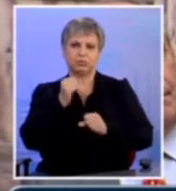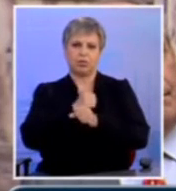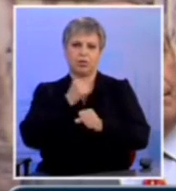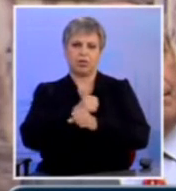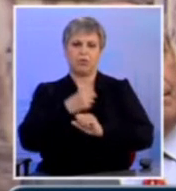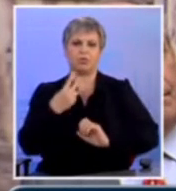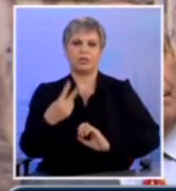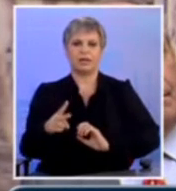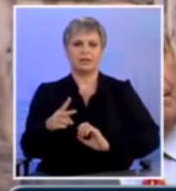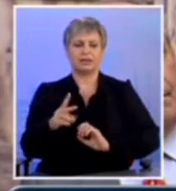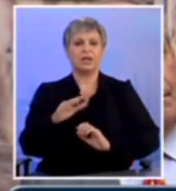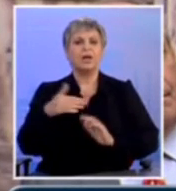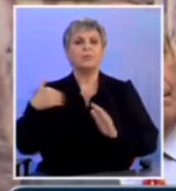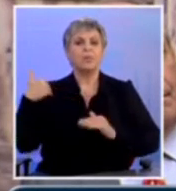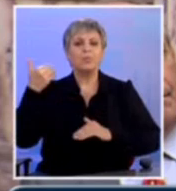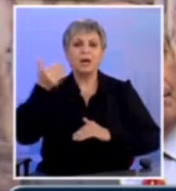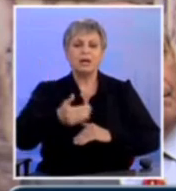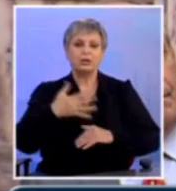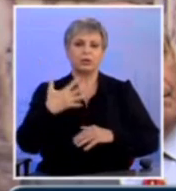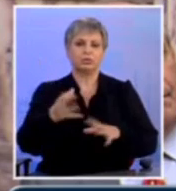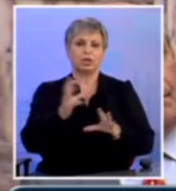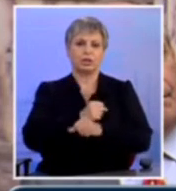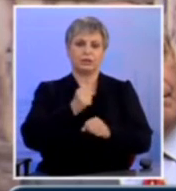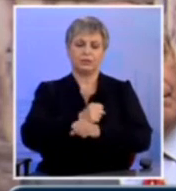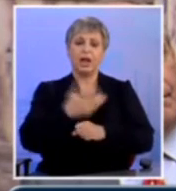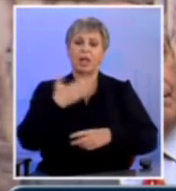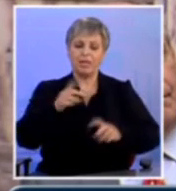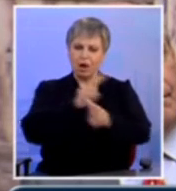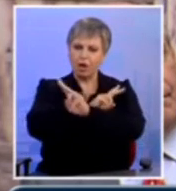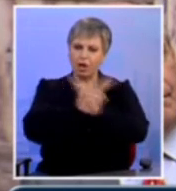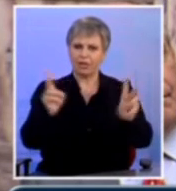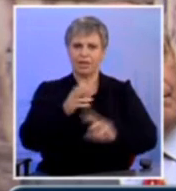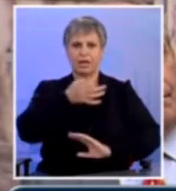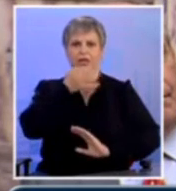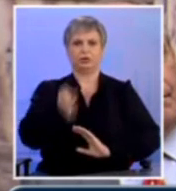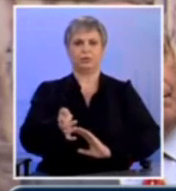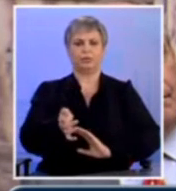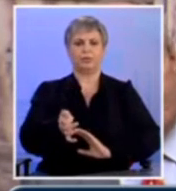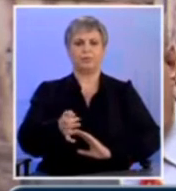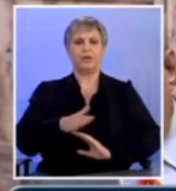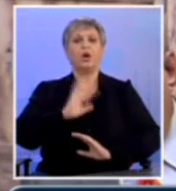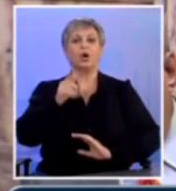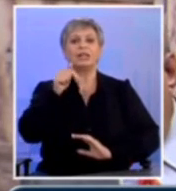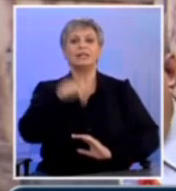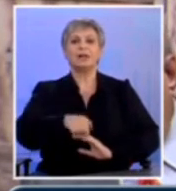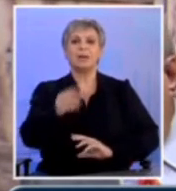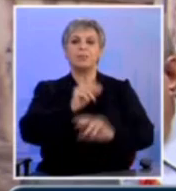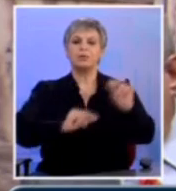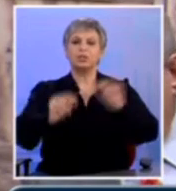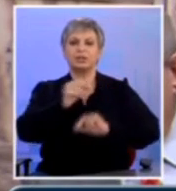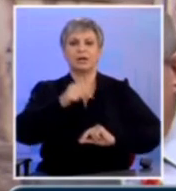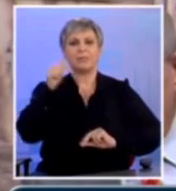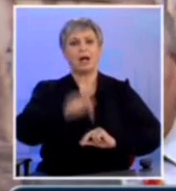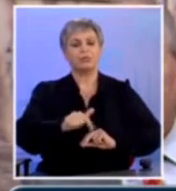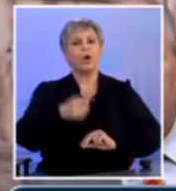οποίο έμεινε στη δημόσια διοίκηση. Θέλω να είμαι πάρα πολύ σαφής, διότι δεν μπορεί στη βάση αυτής της συζήτησης να